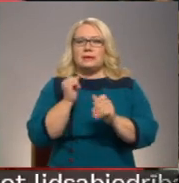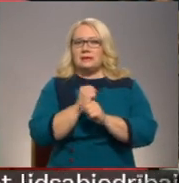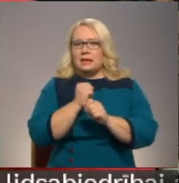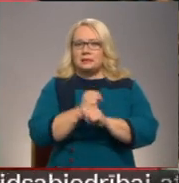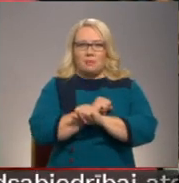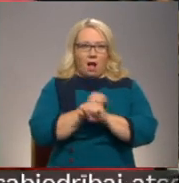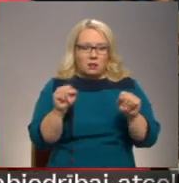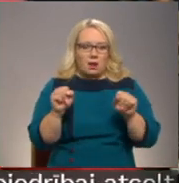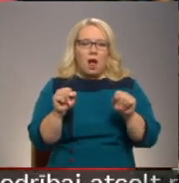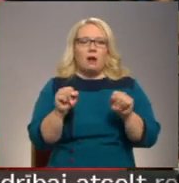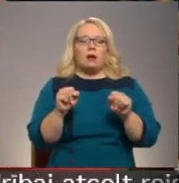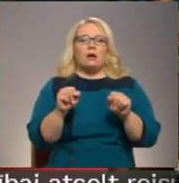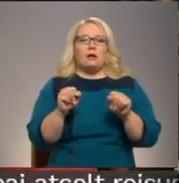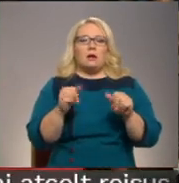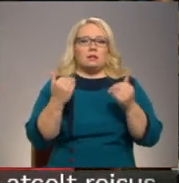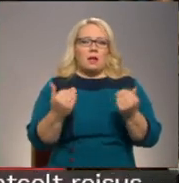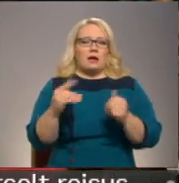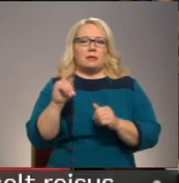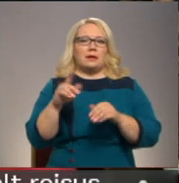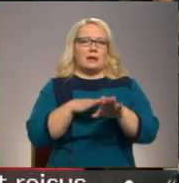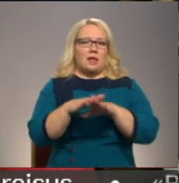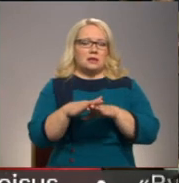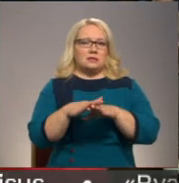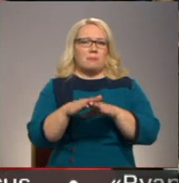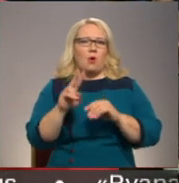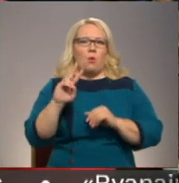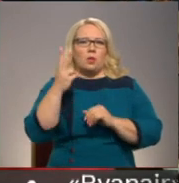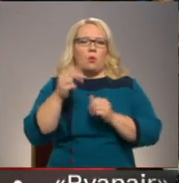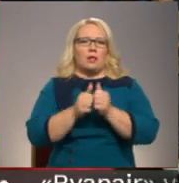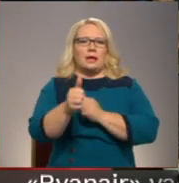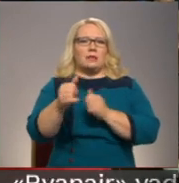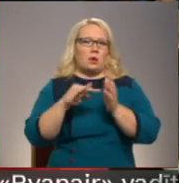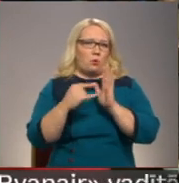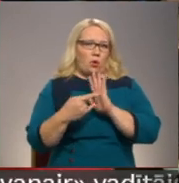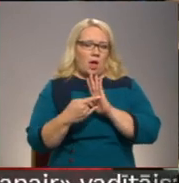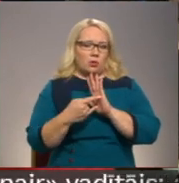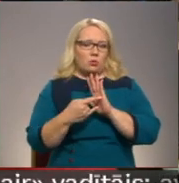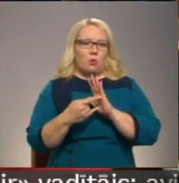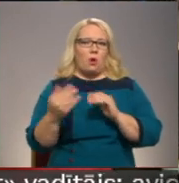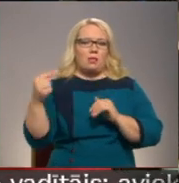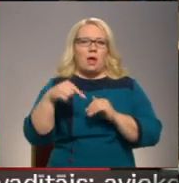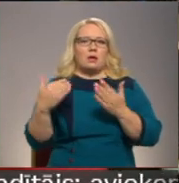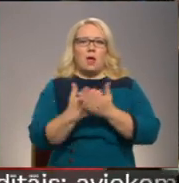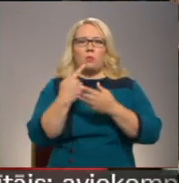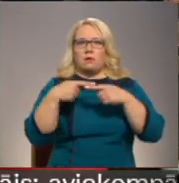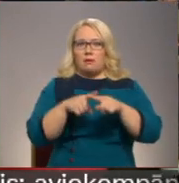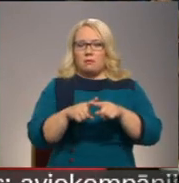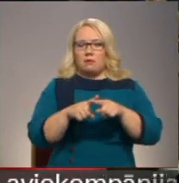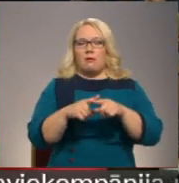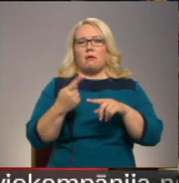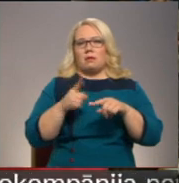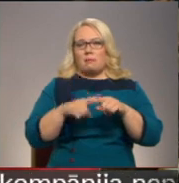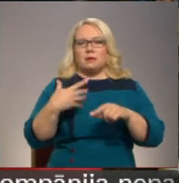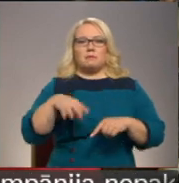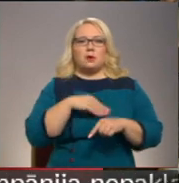izdarīsim ātrāk. Tagad ir realizējami jau otro līderu projektu. Nāk jaunas iekārtas iekšā. Līdz ar to